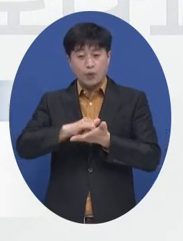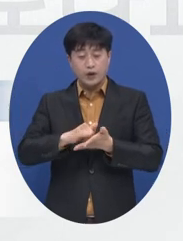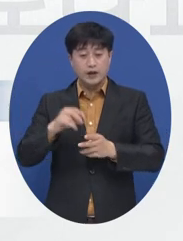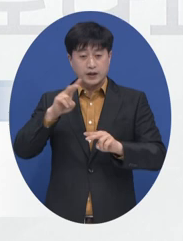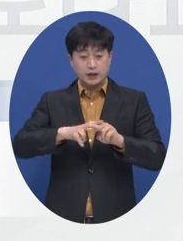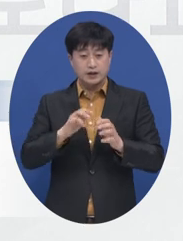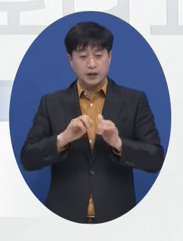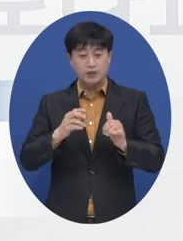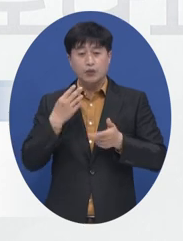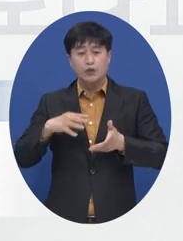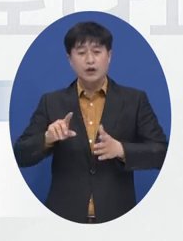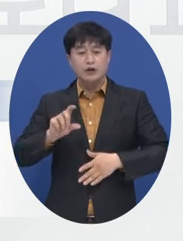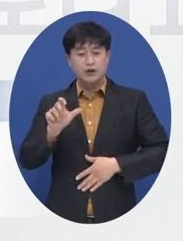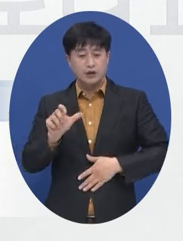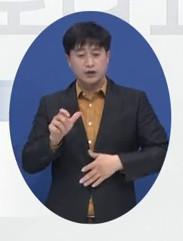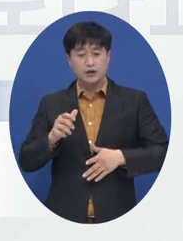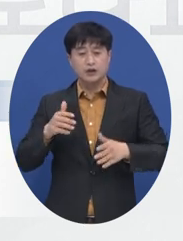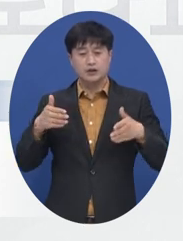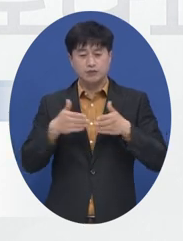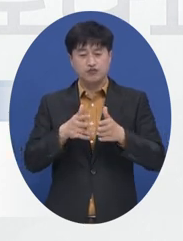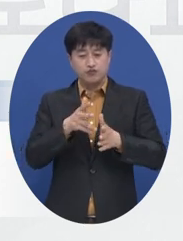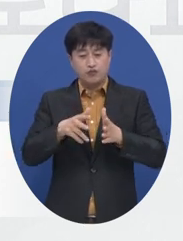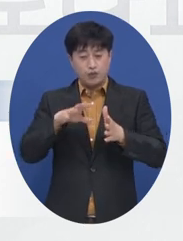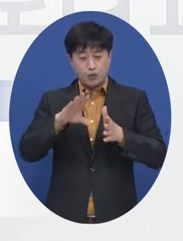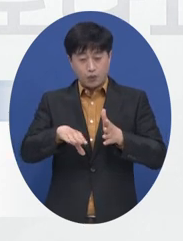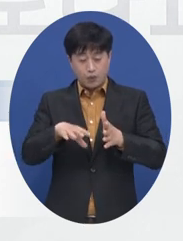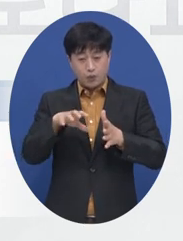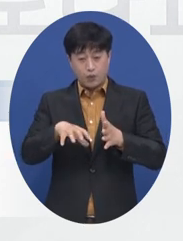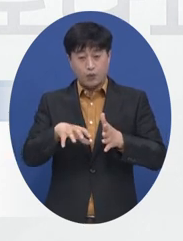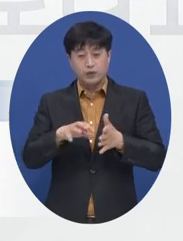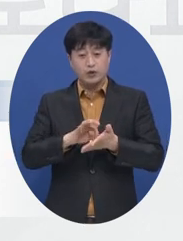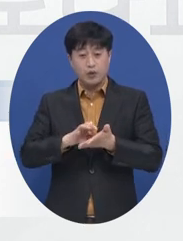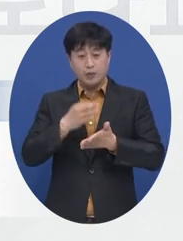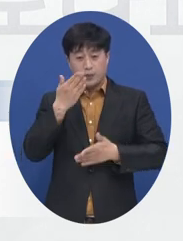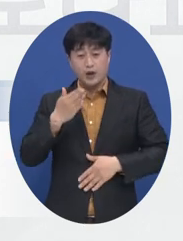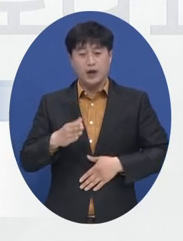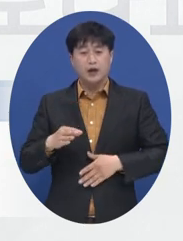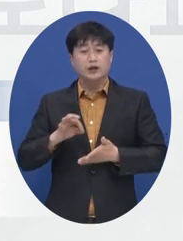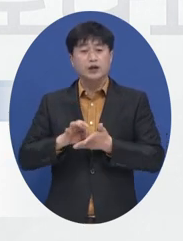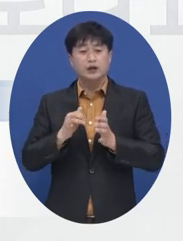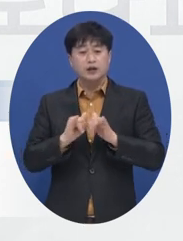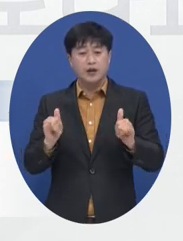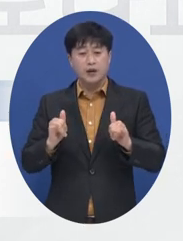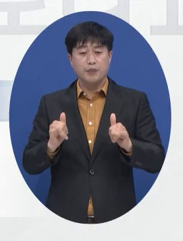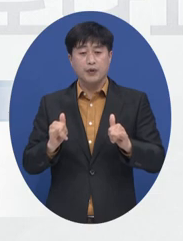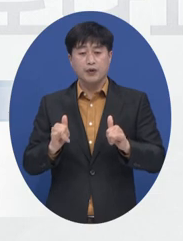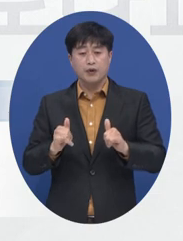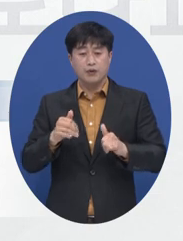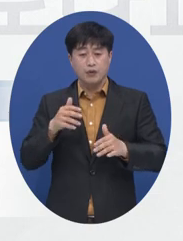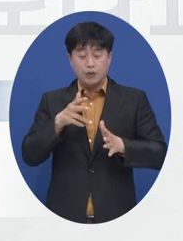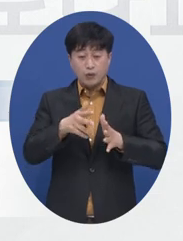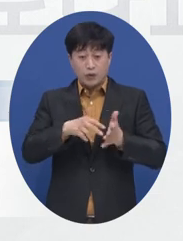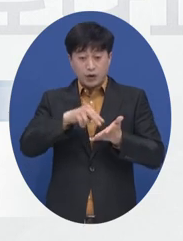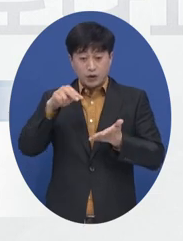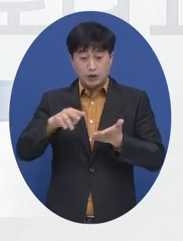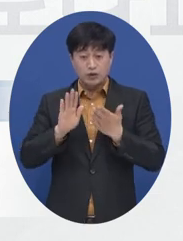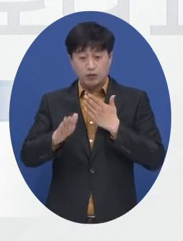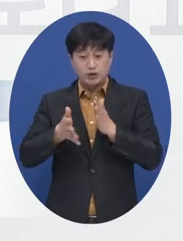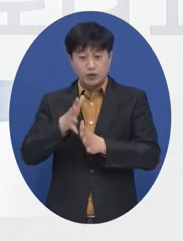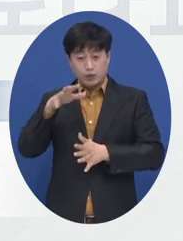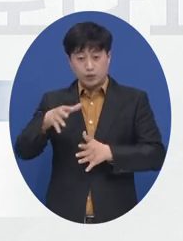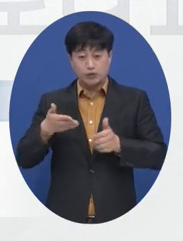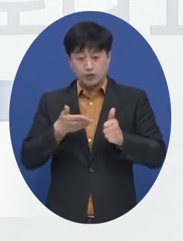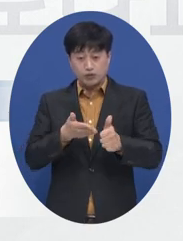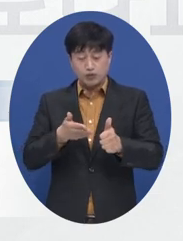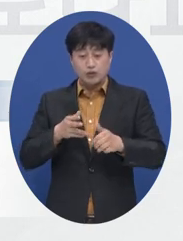도내 15개 거점 정류소로 이송할 계획입니다. 이용자는 거점 정류소 하차 후 시군이 제공한 관용차,